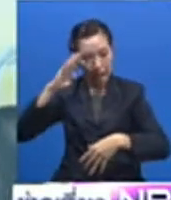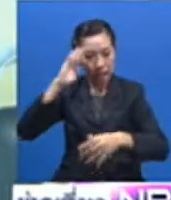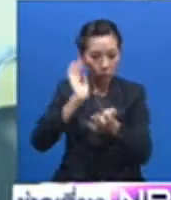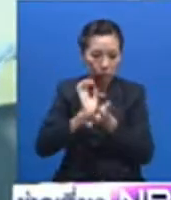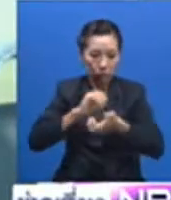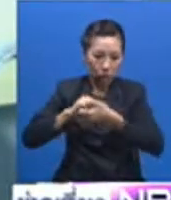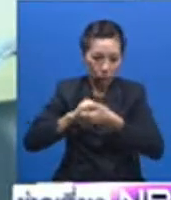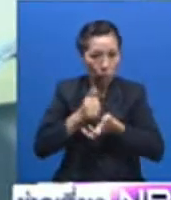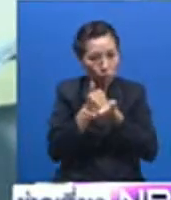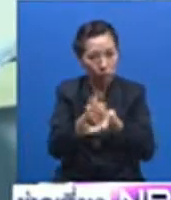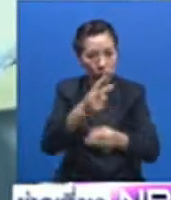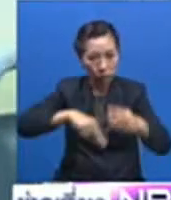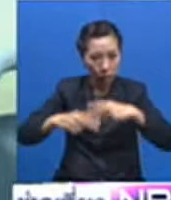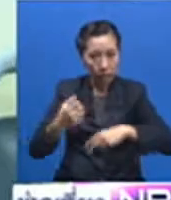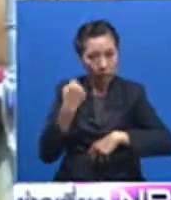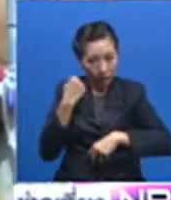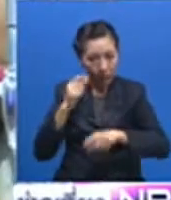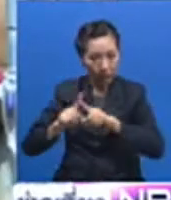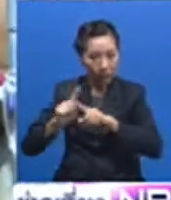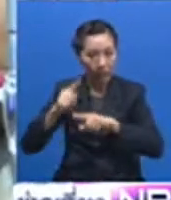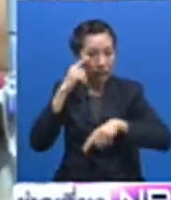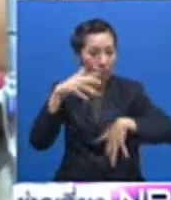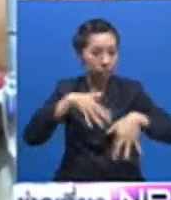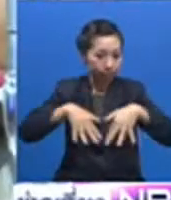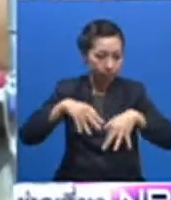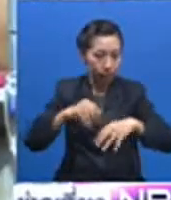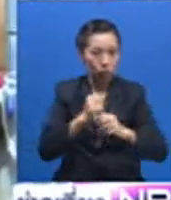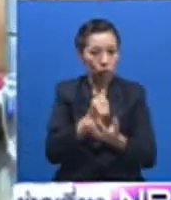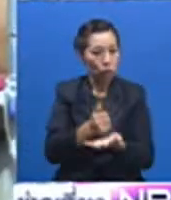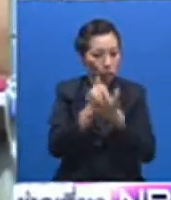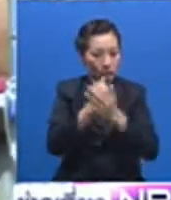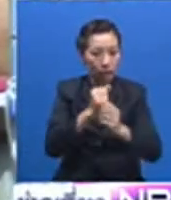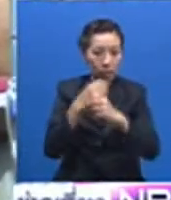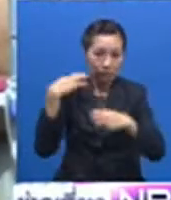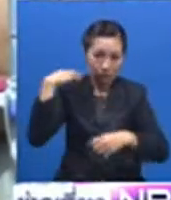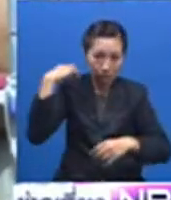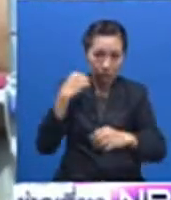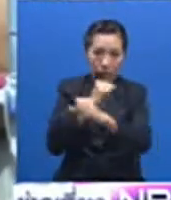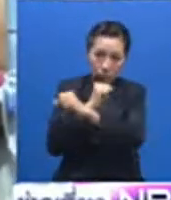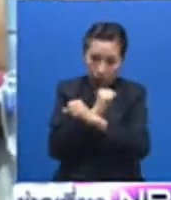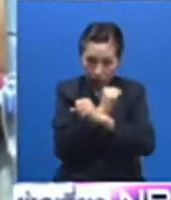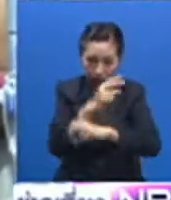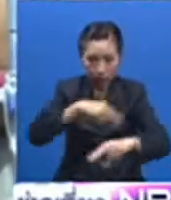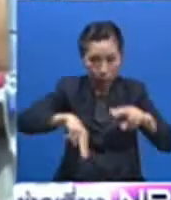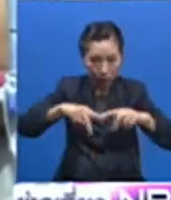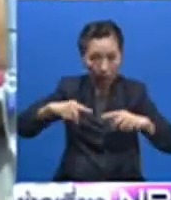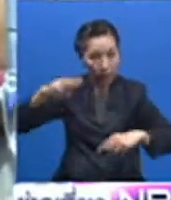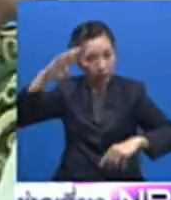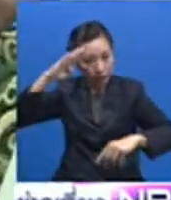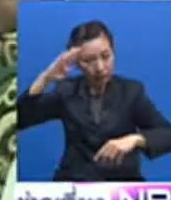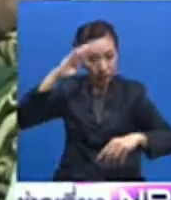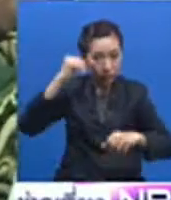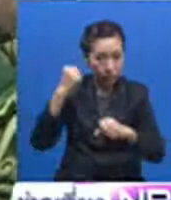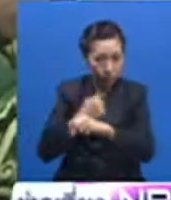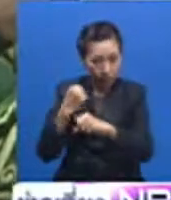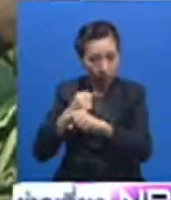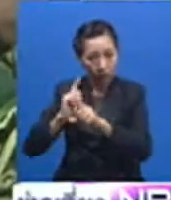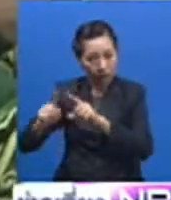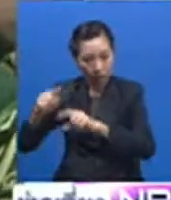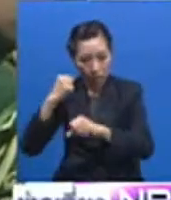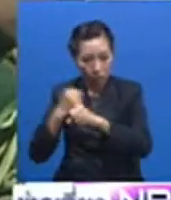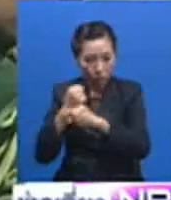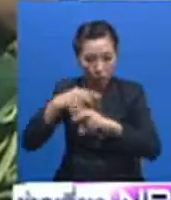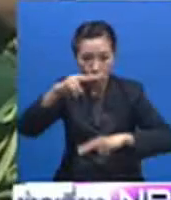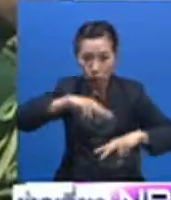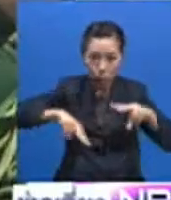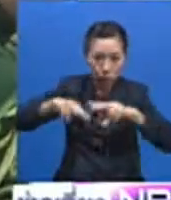ชุดคุ้มครองตำบลตำรวจทหารที่จะมีการฝึกซักซ้อมวางแผนในการปฏิบัติการดูแลรักษาความปลอดภัย